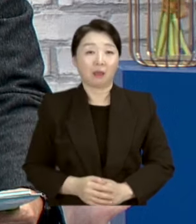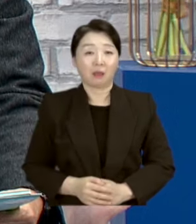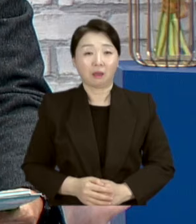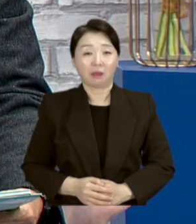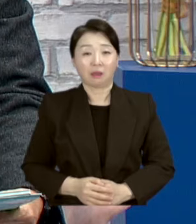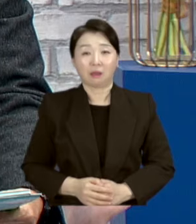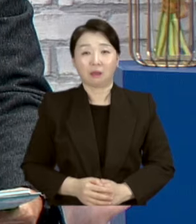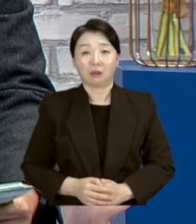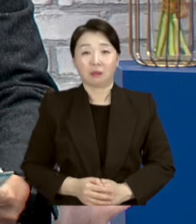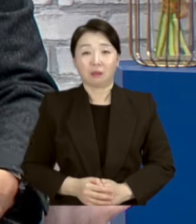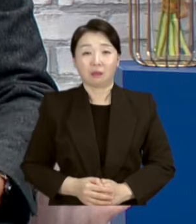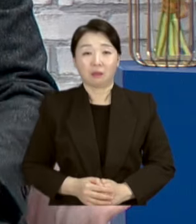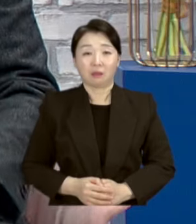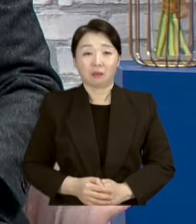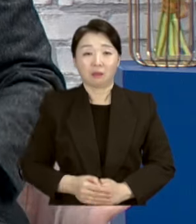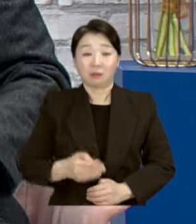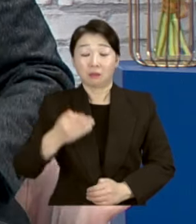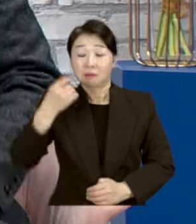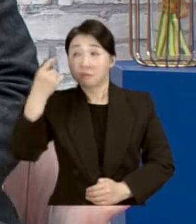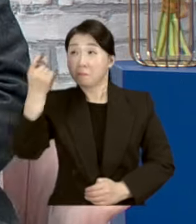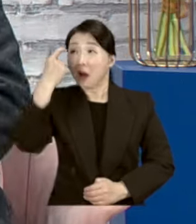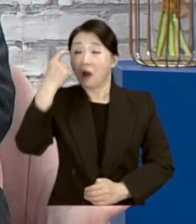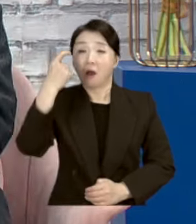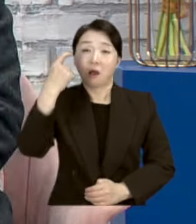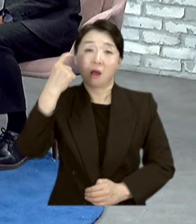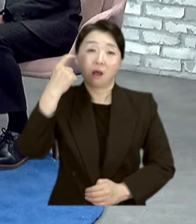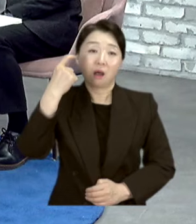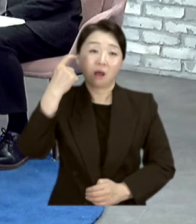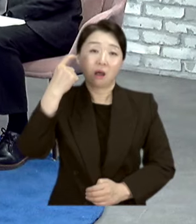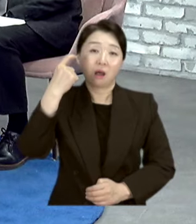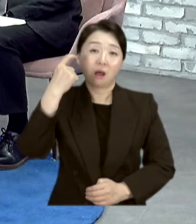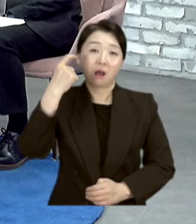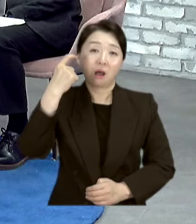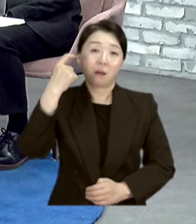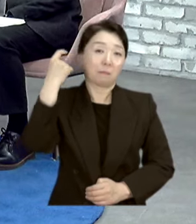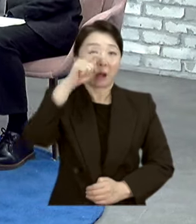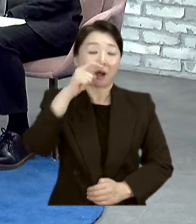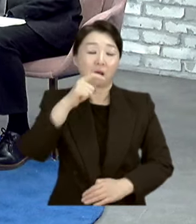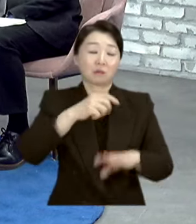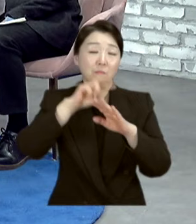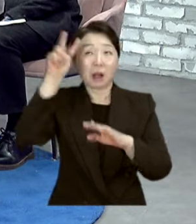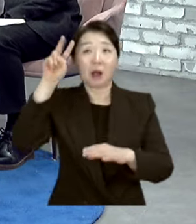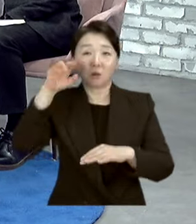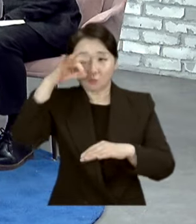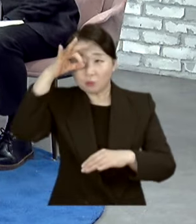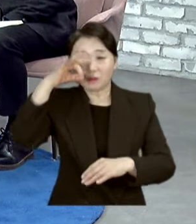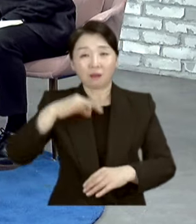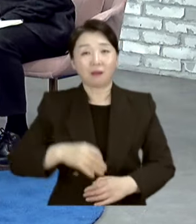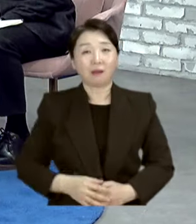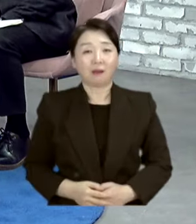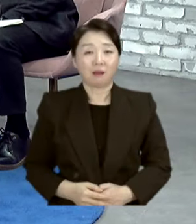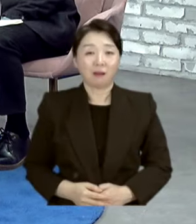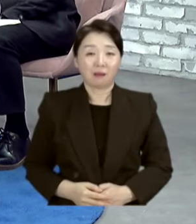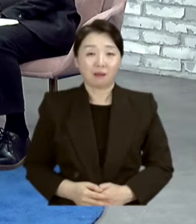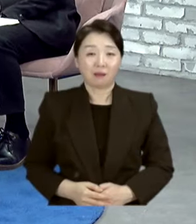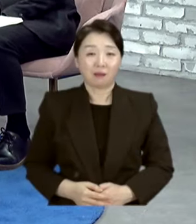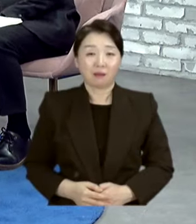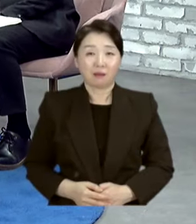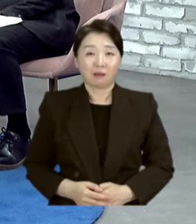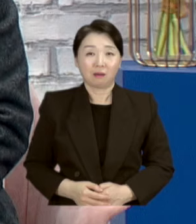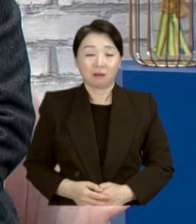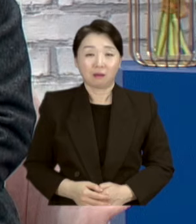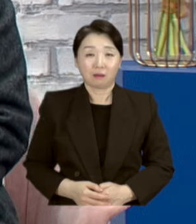눈알도 꿰매더라고요. 그 손가락이 이렇게 눈으로 들어와서 손가락이 이렇게 눈으로 스쳐가지고 아니 나는 어머, 세상에. 수구를